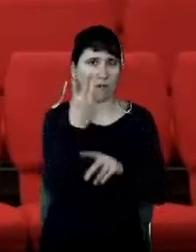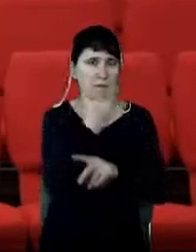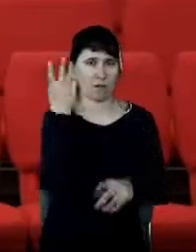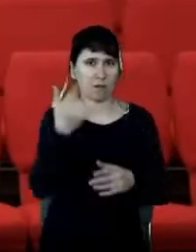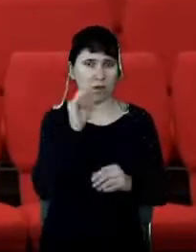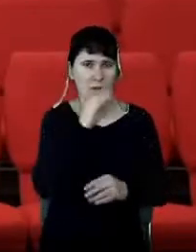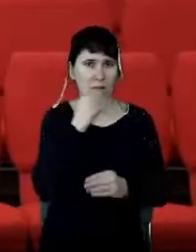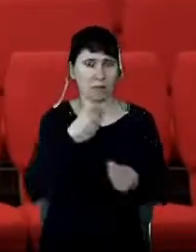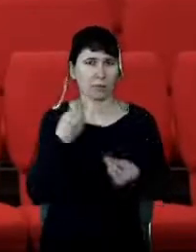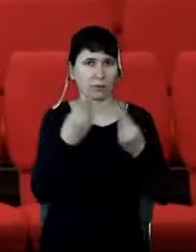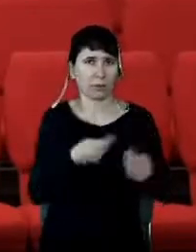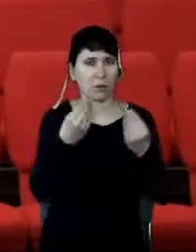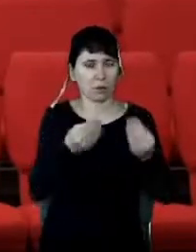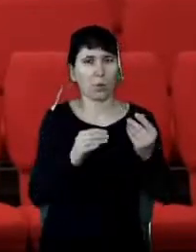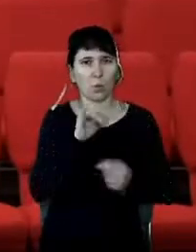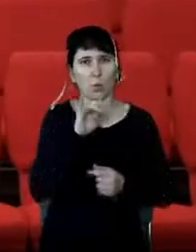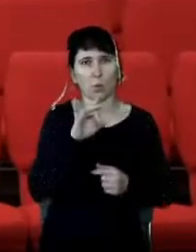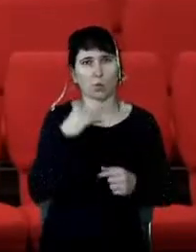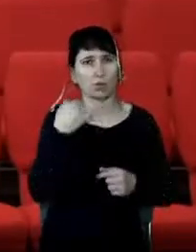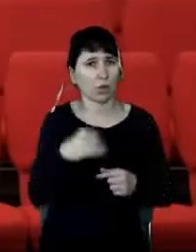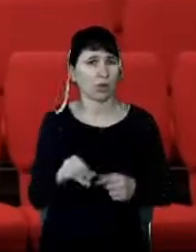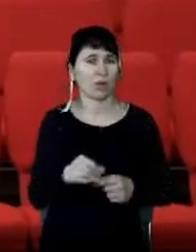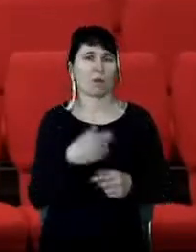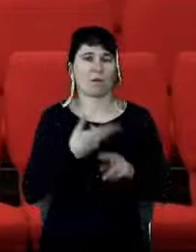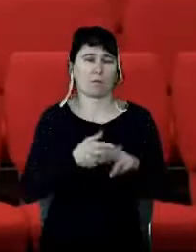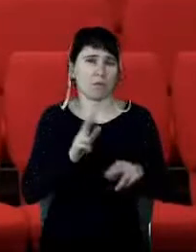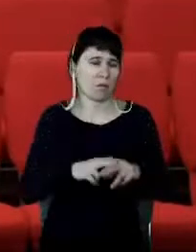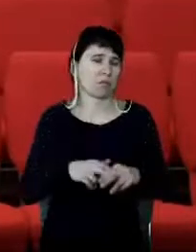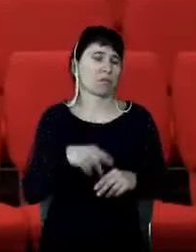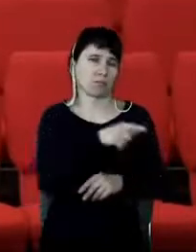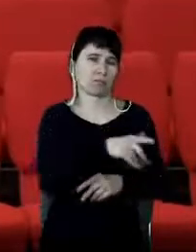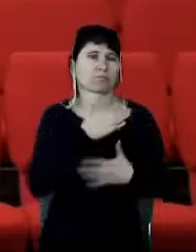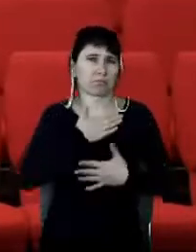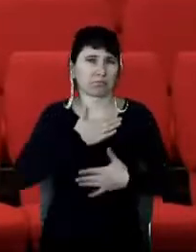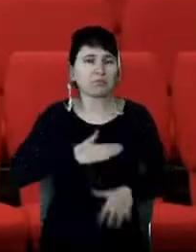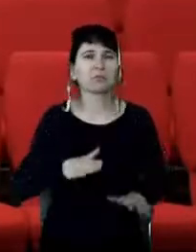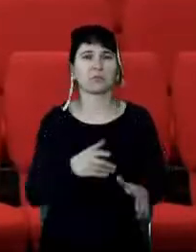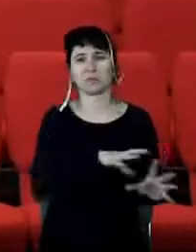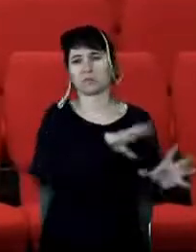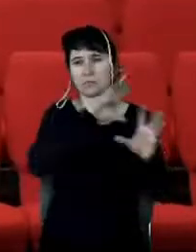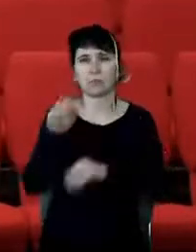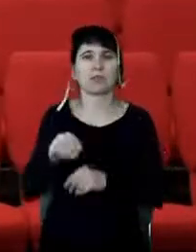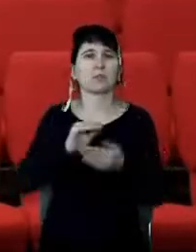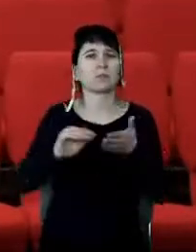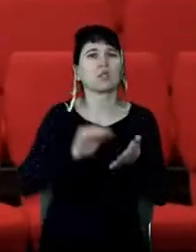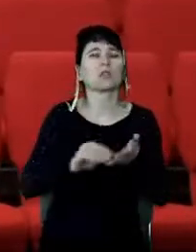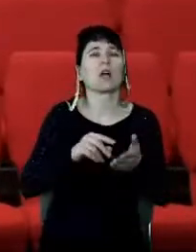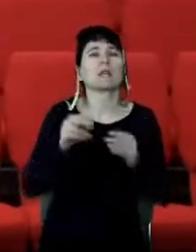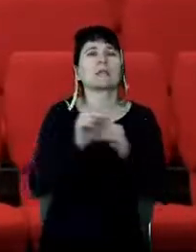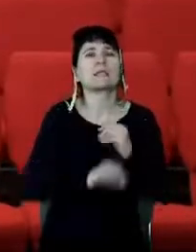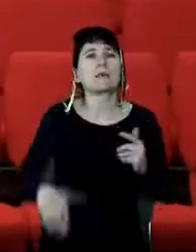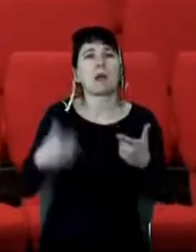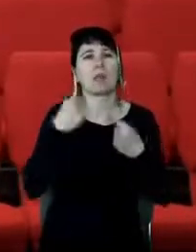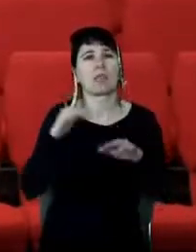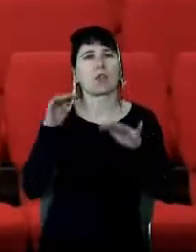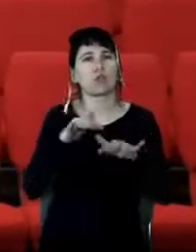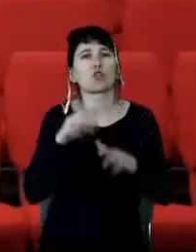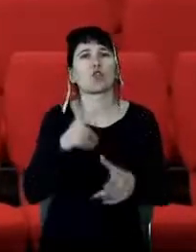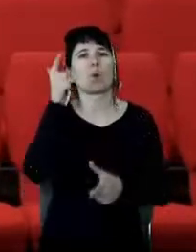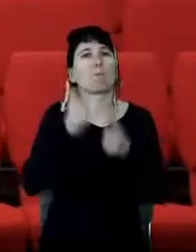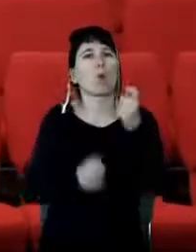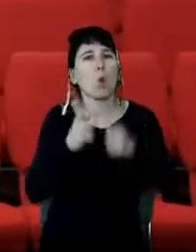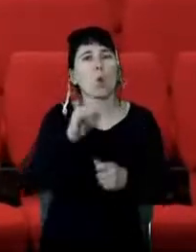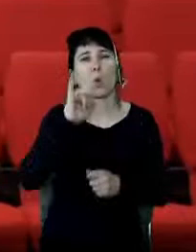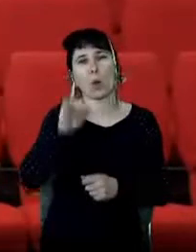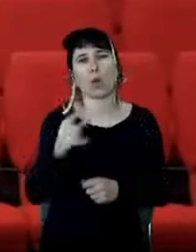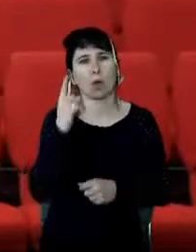для цих жителів. І Бог їх вів туди. Тому хотілося б чуть-чуть згадати